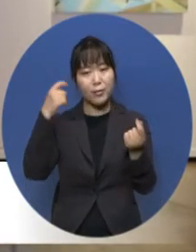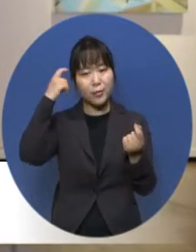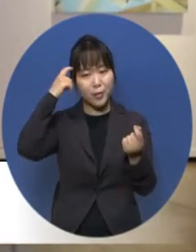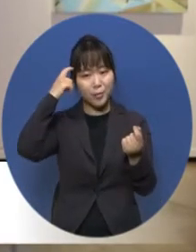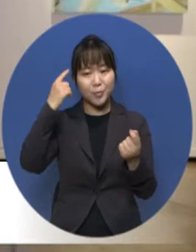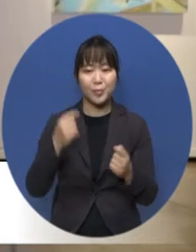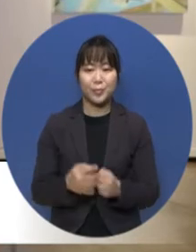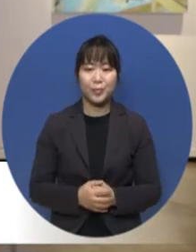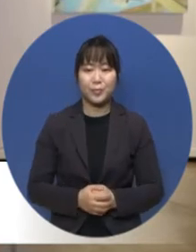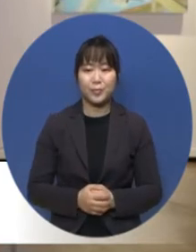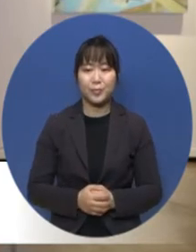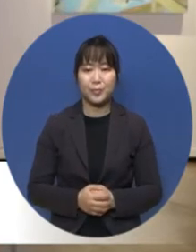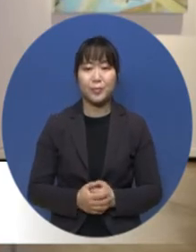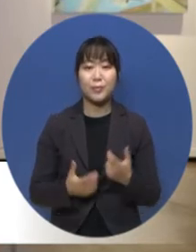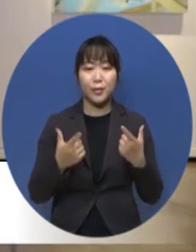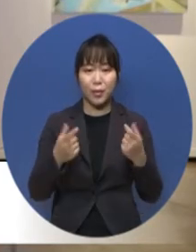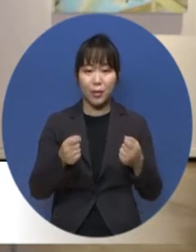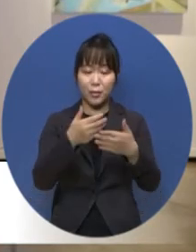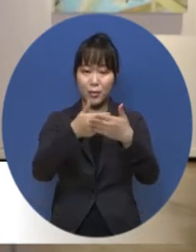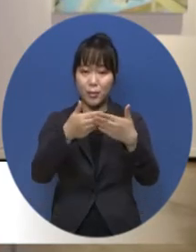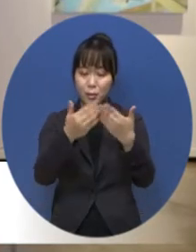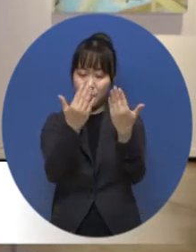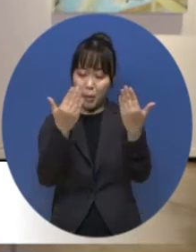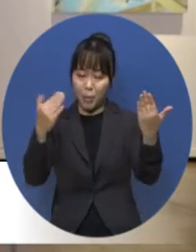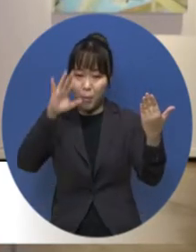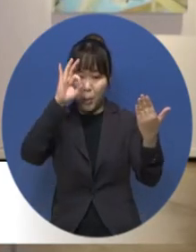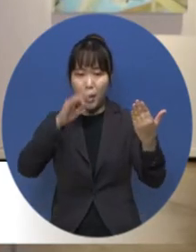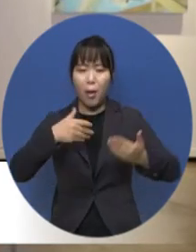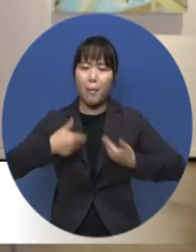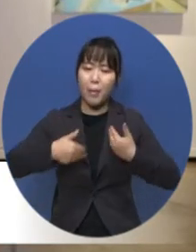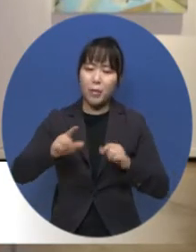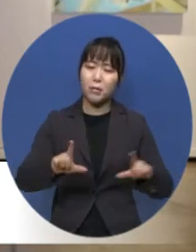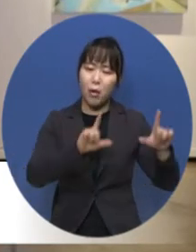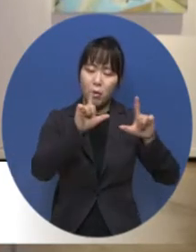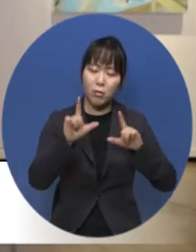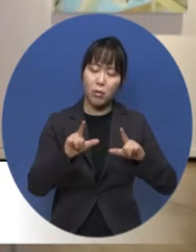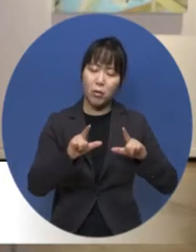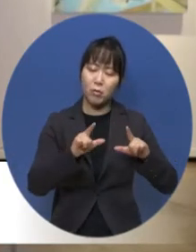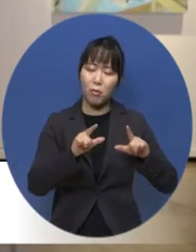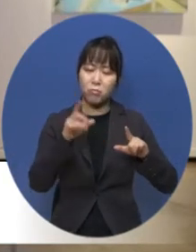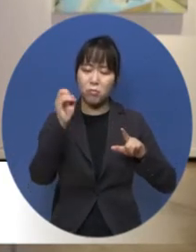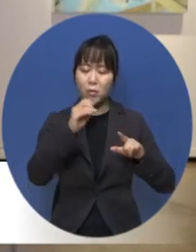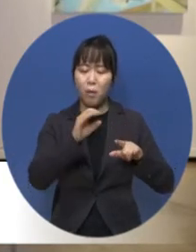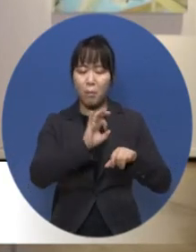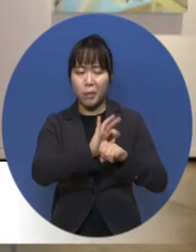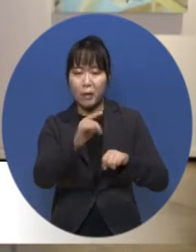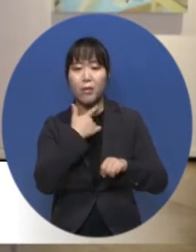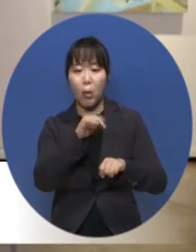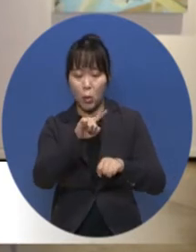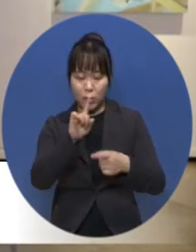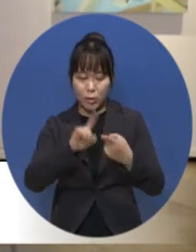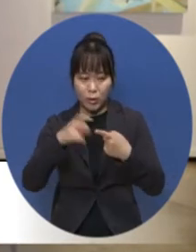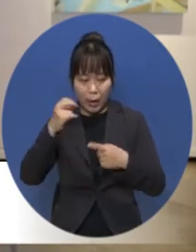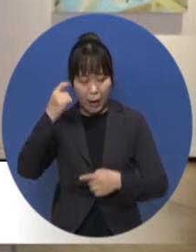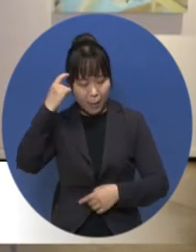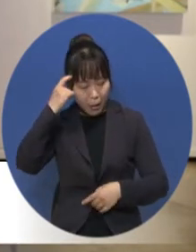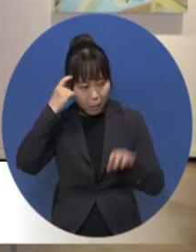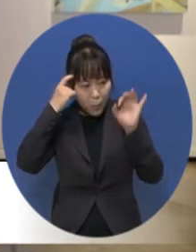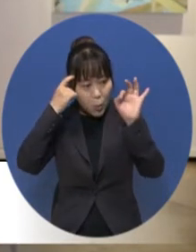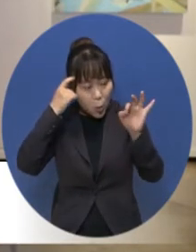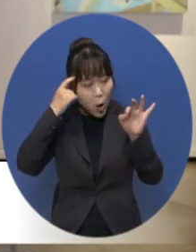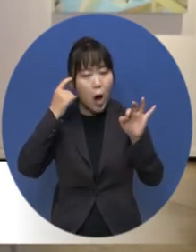생각을 하는데요. 이런 전시를 통해서 바쁜 일상에서 지나쳐버렸던 것들을 다시 한번 생각해보고